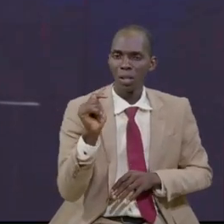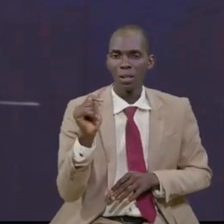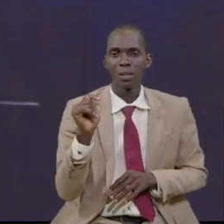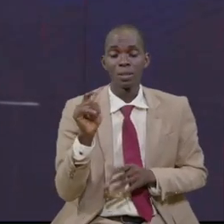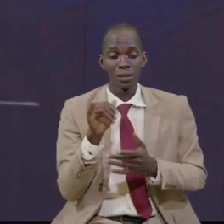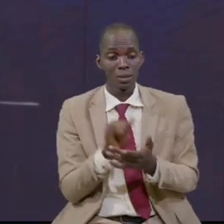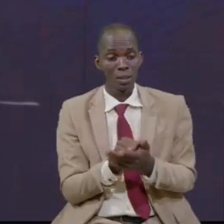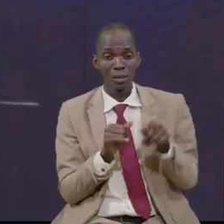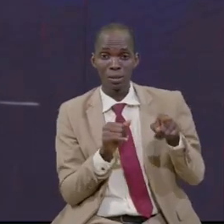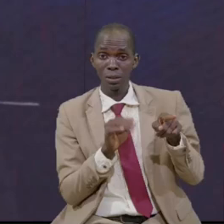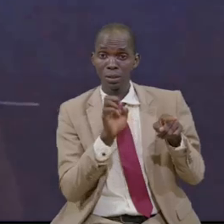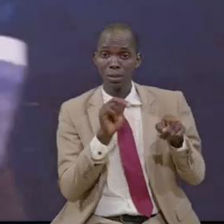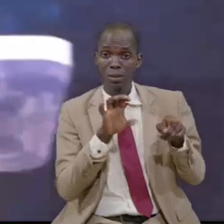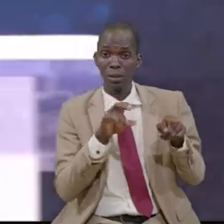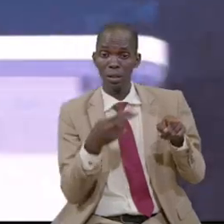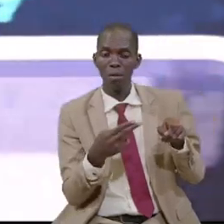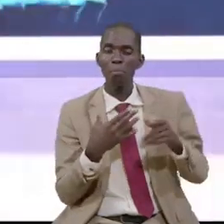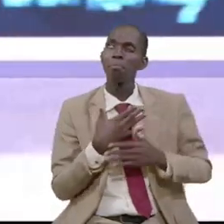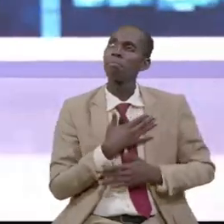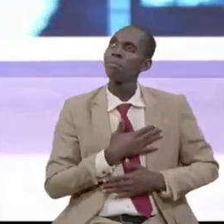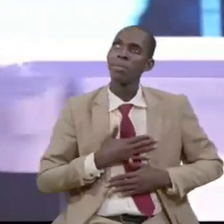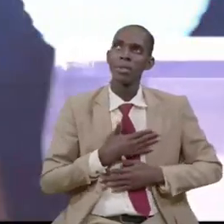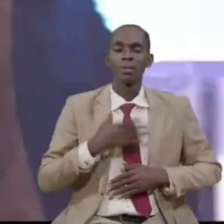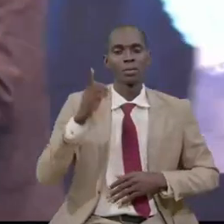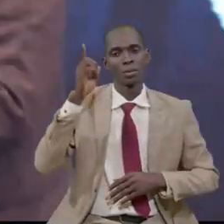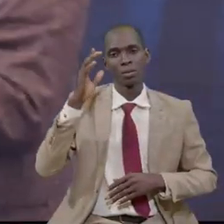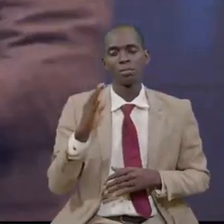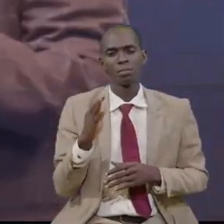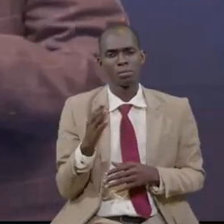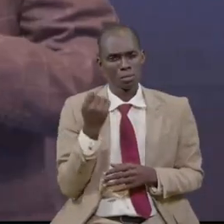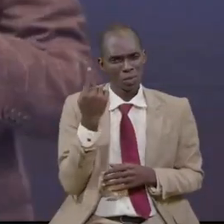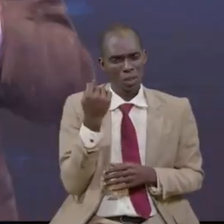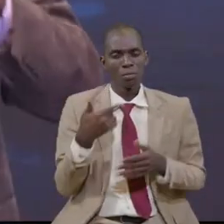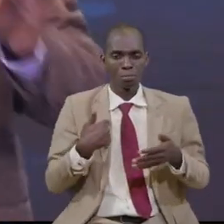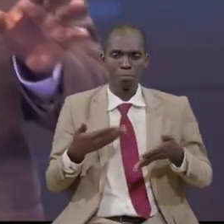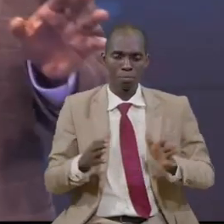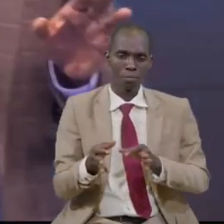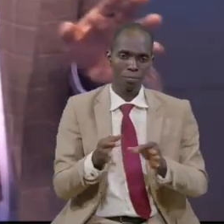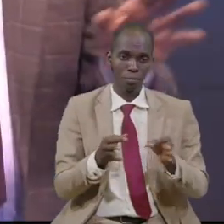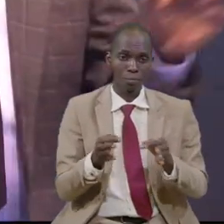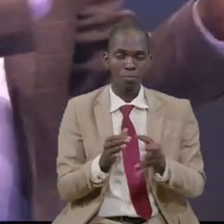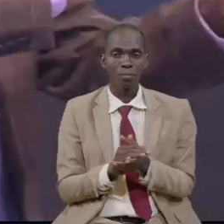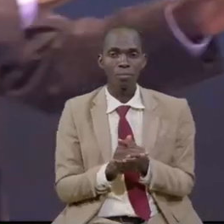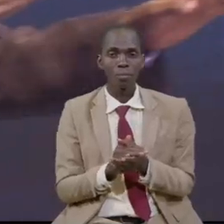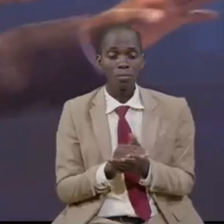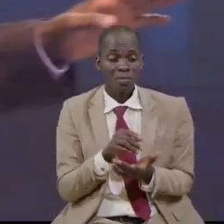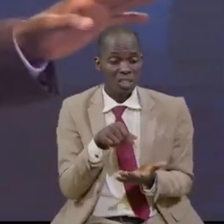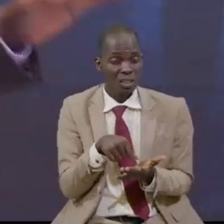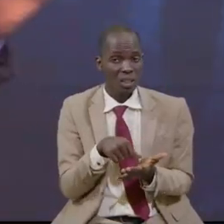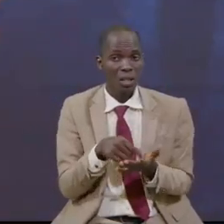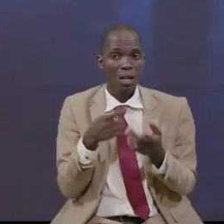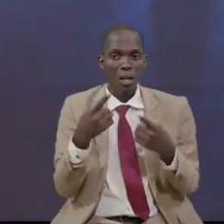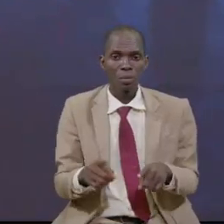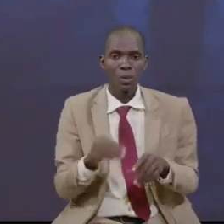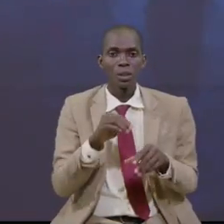qu'il était agréable à Dieu. Laissez-moi vous l'expliquer. Ceci s'est produit